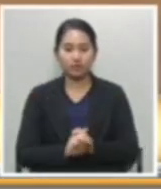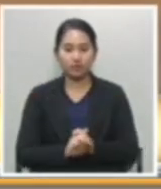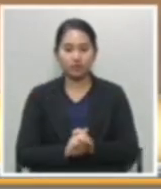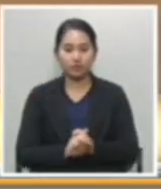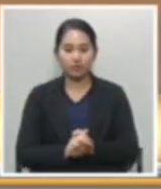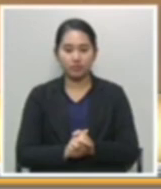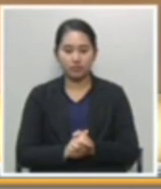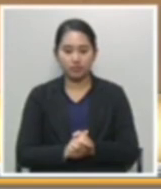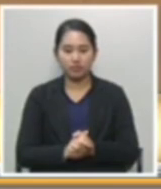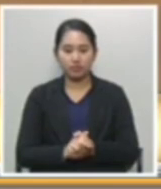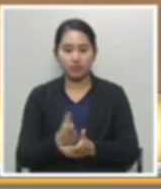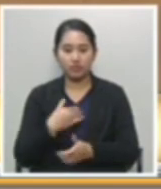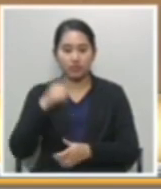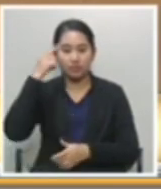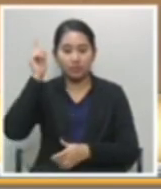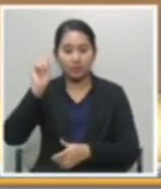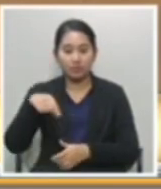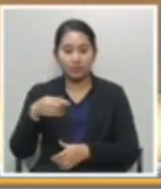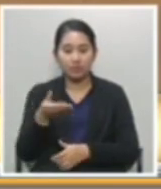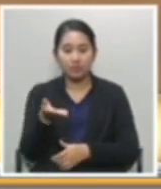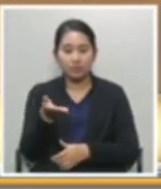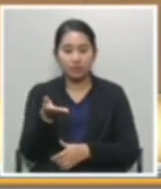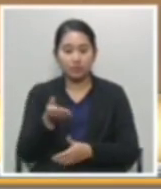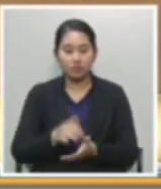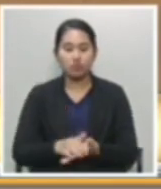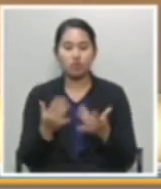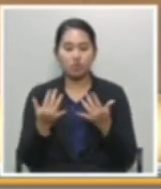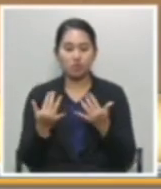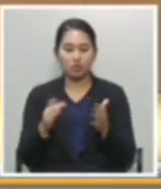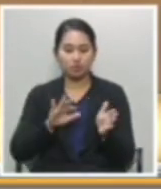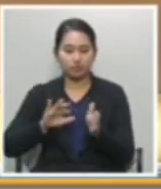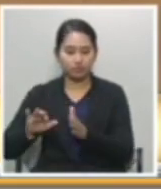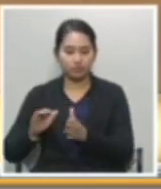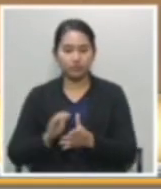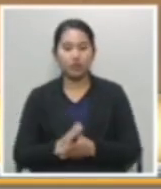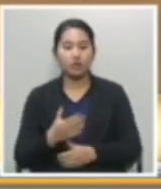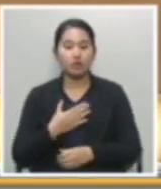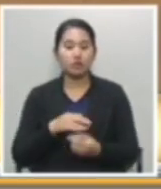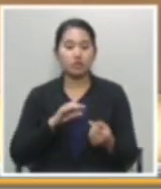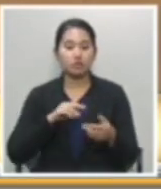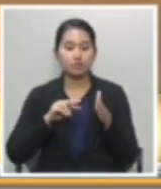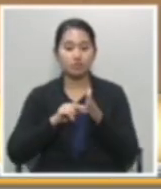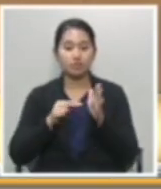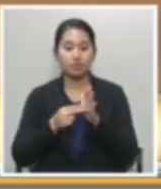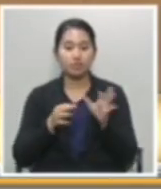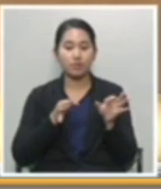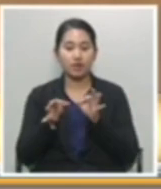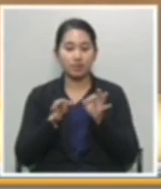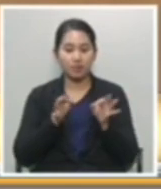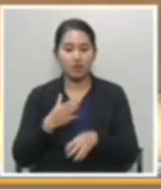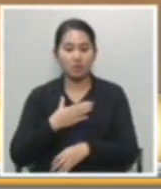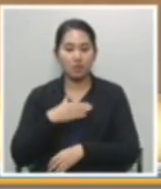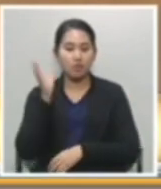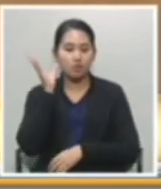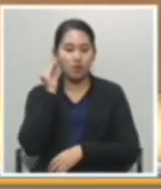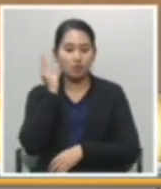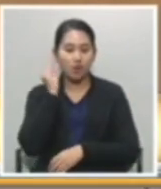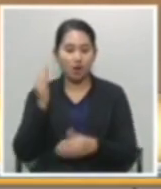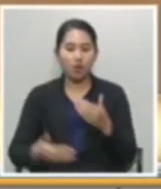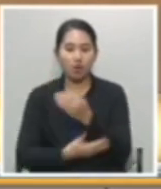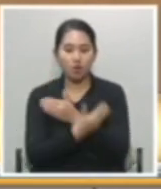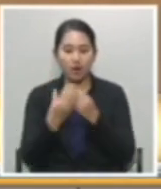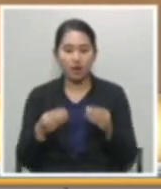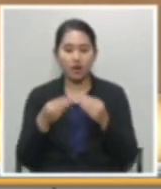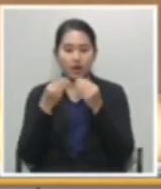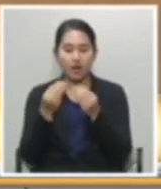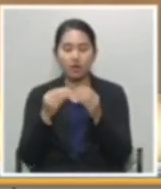ท่านคิดไม่เป็นเหรอ เดี๋ยวท่านฟังประธานก่อนครับ ครับ คือเรื่องที่ท่านพูดผมพยายามฟังท่านให้โอกาสท่าน 2-3